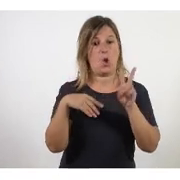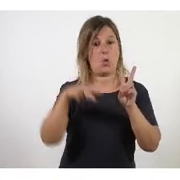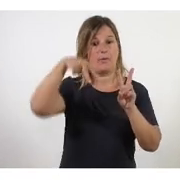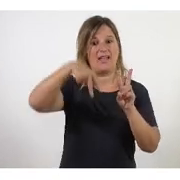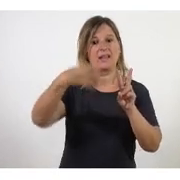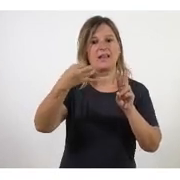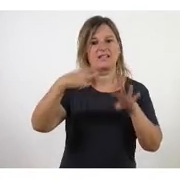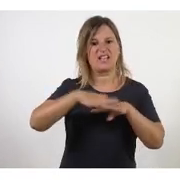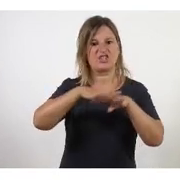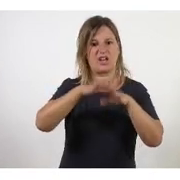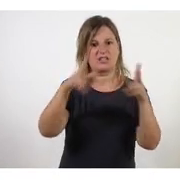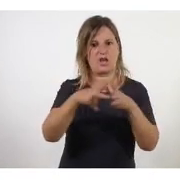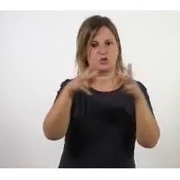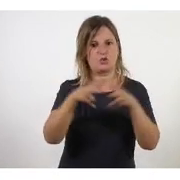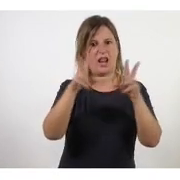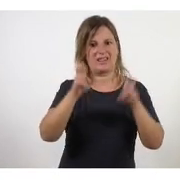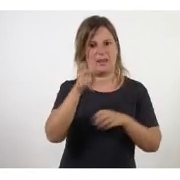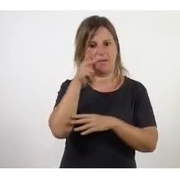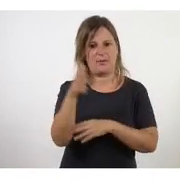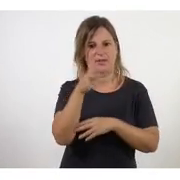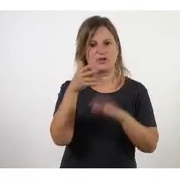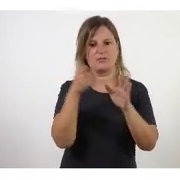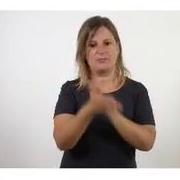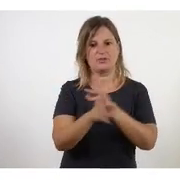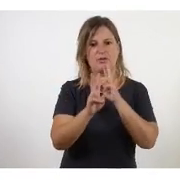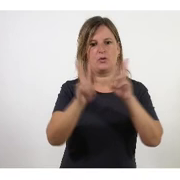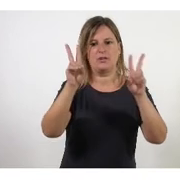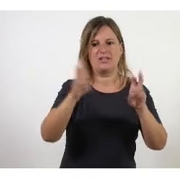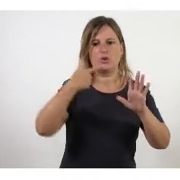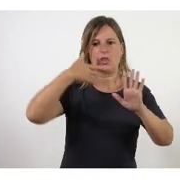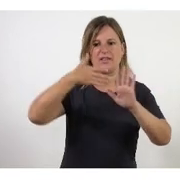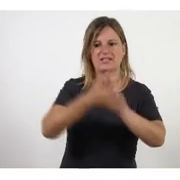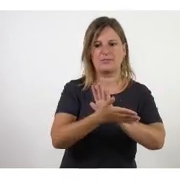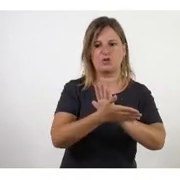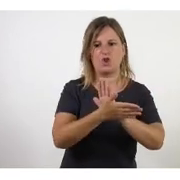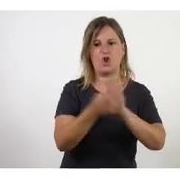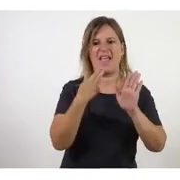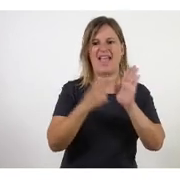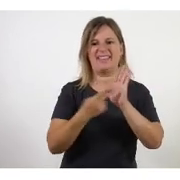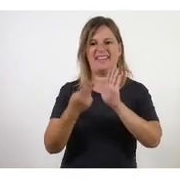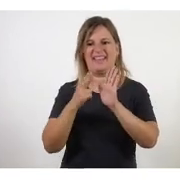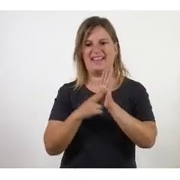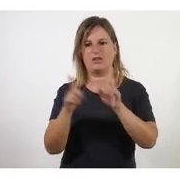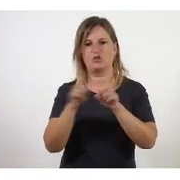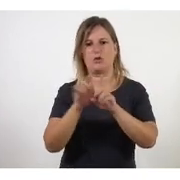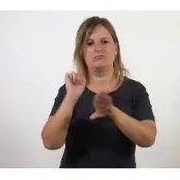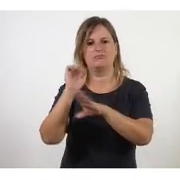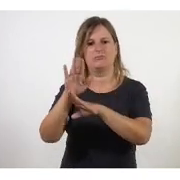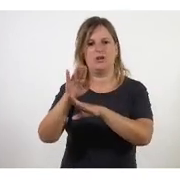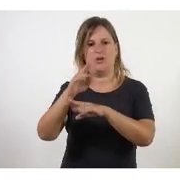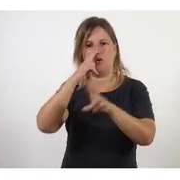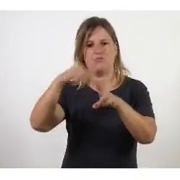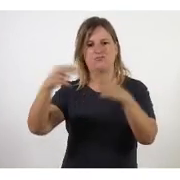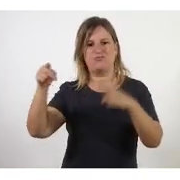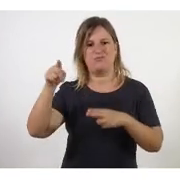vídeos. Llavors ja et posa el títol, la descripció, les etiquetes, publica-ho, era com un YouTube, un intent de fer com